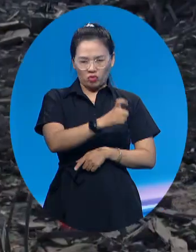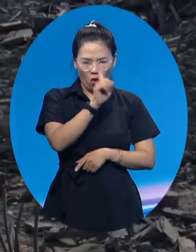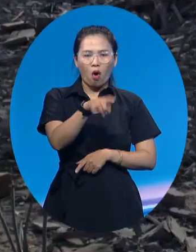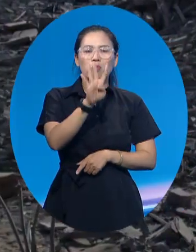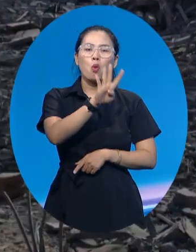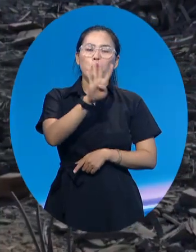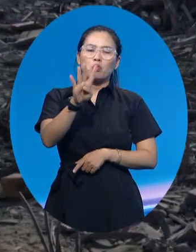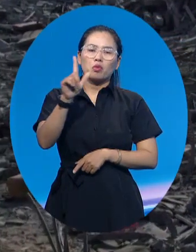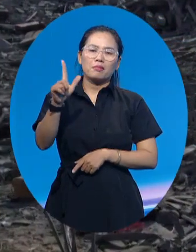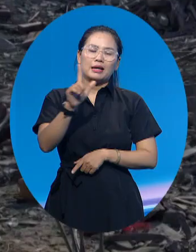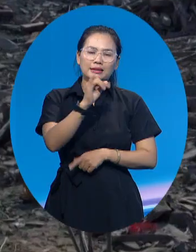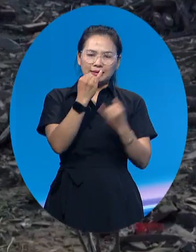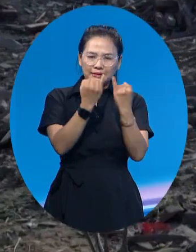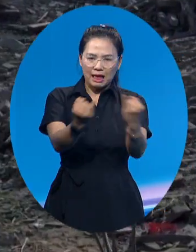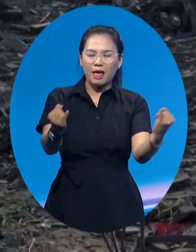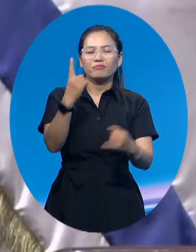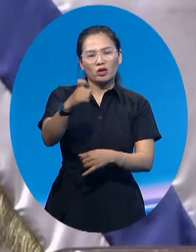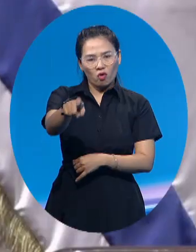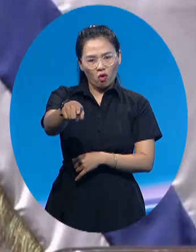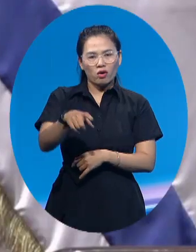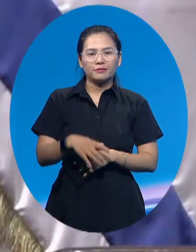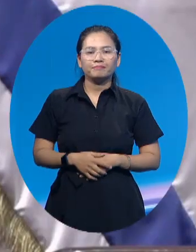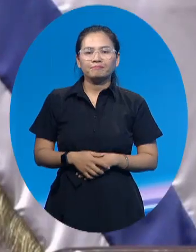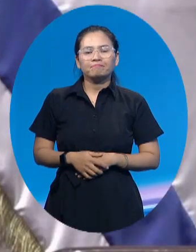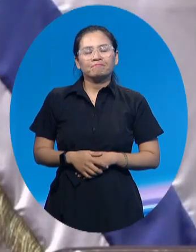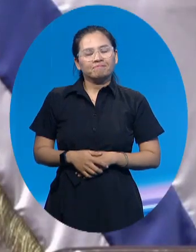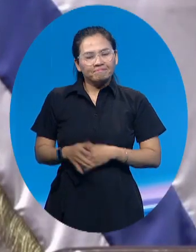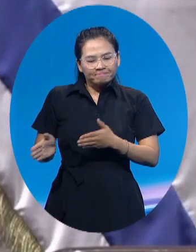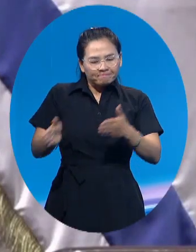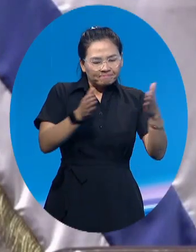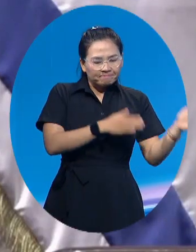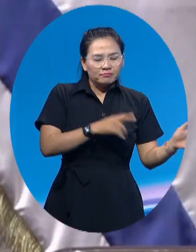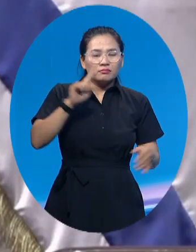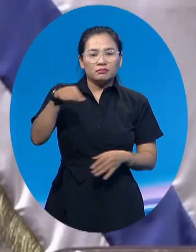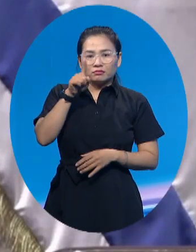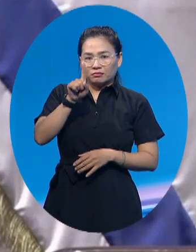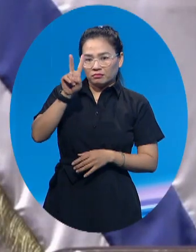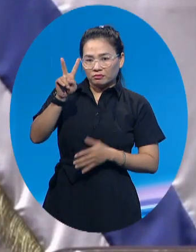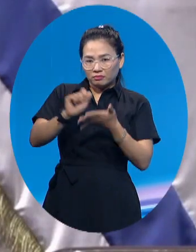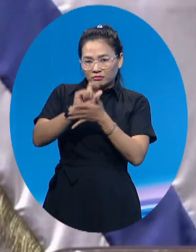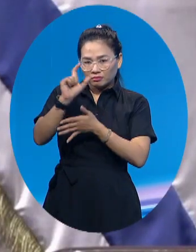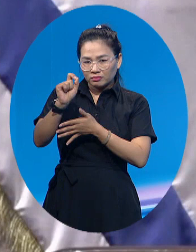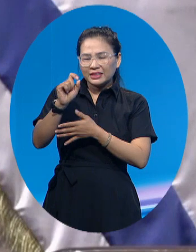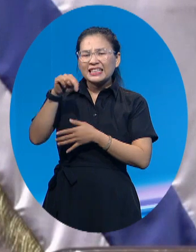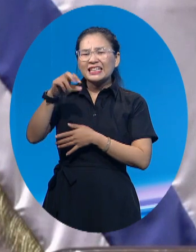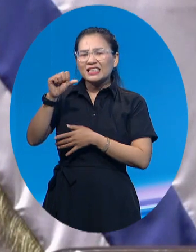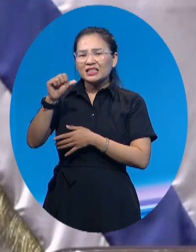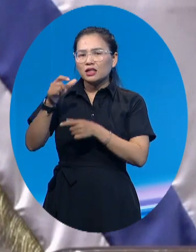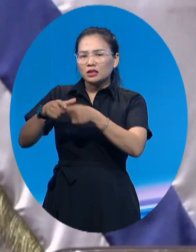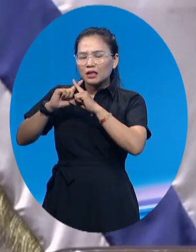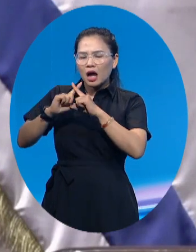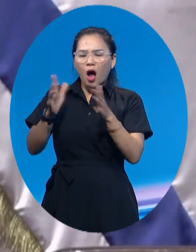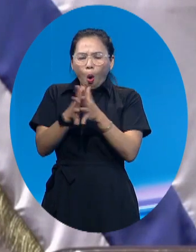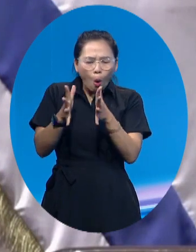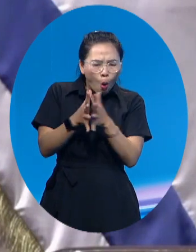có 447 trẻ em. Trong một diễn biến khác, hôm 12 tháng 10, các nghị sĩ Quốc hội Israel đã đấu khẩu